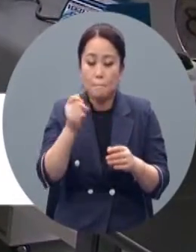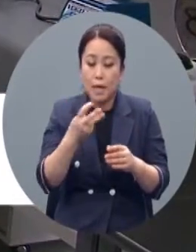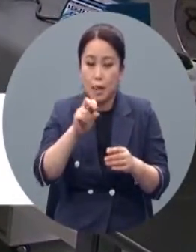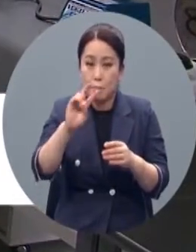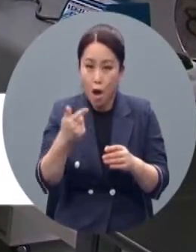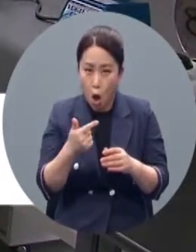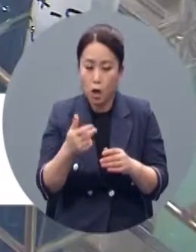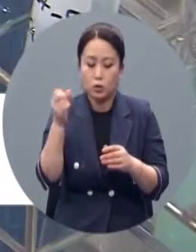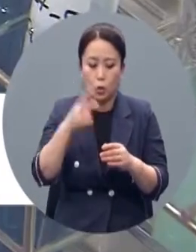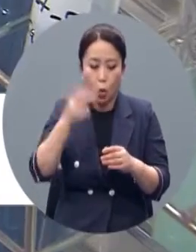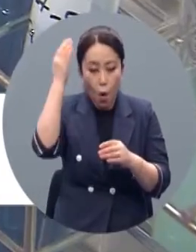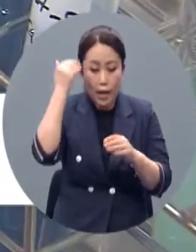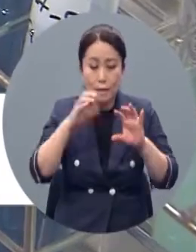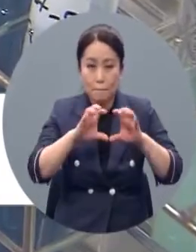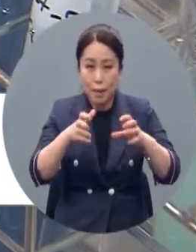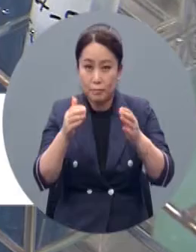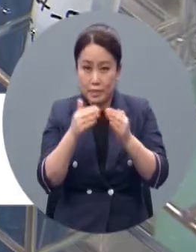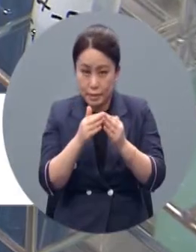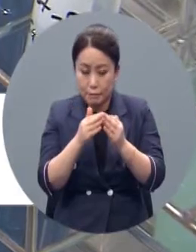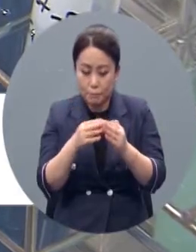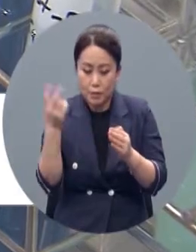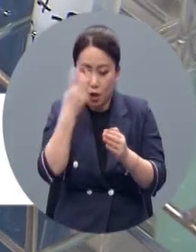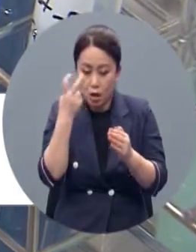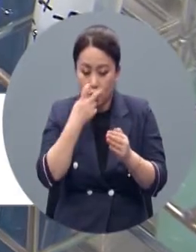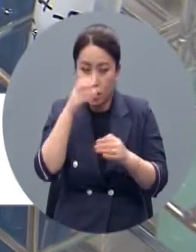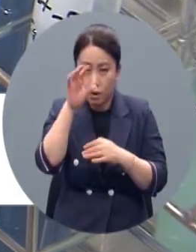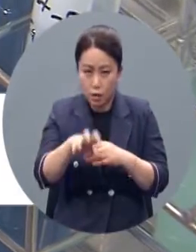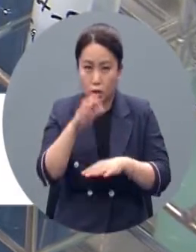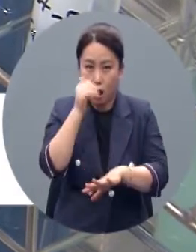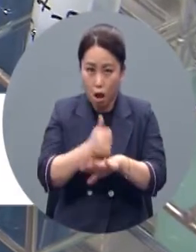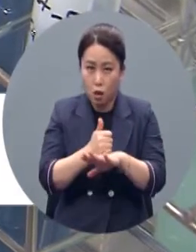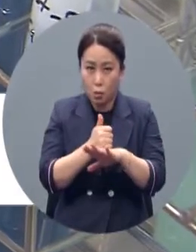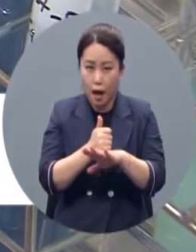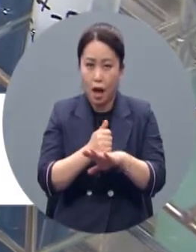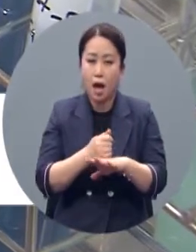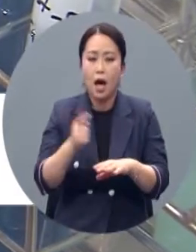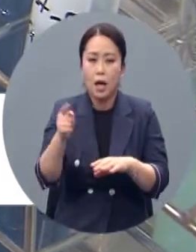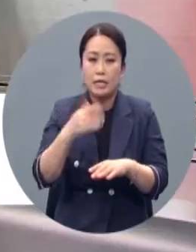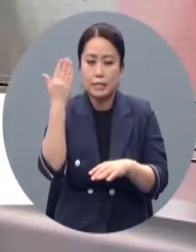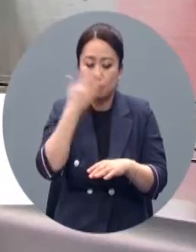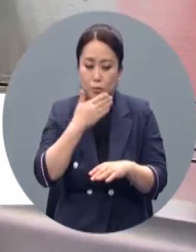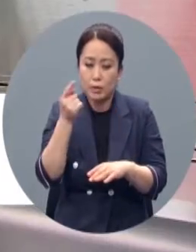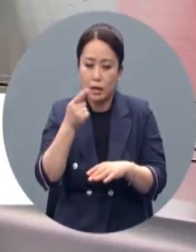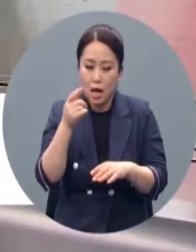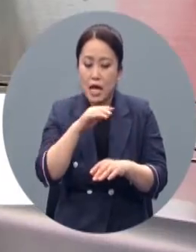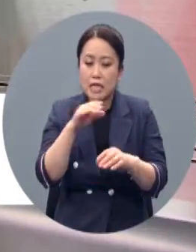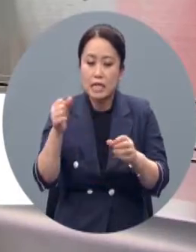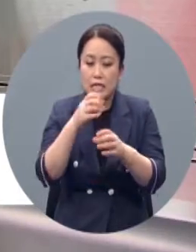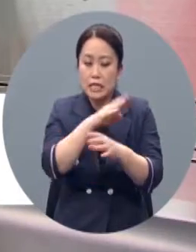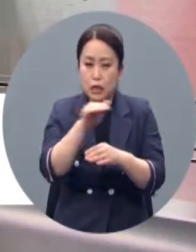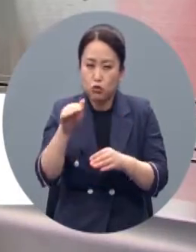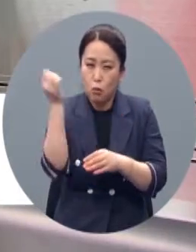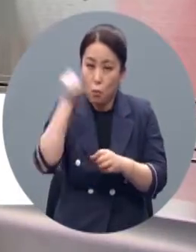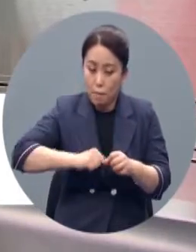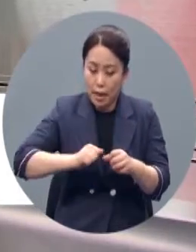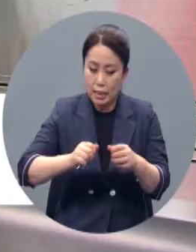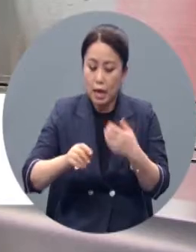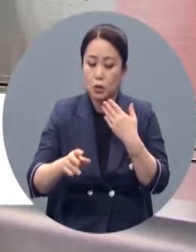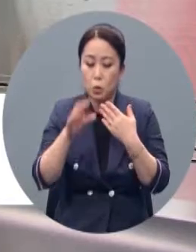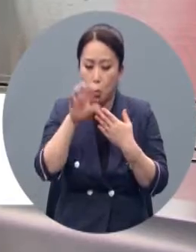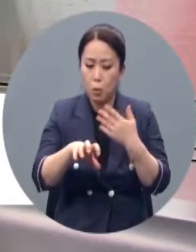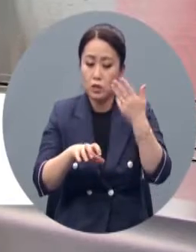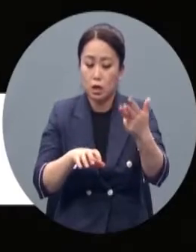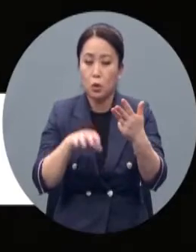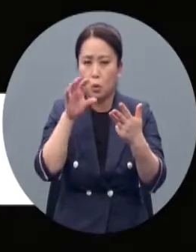식품 보관 기준을 위반한 업소 2곳 위생적 취급 기준을 위반한 업소 1곳 등 모두 8곳이 적발돼